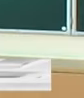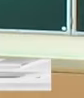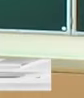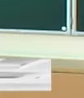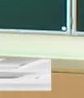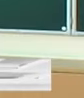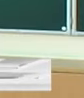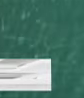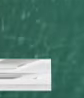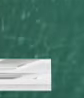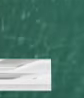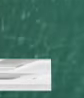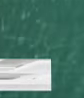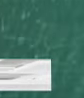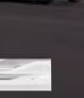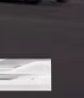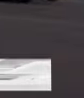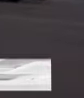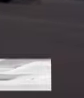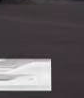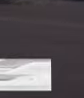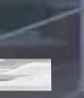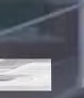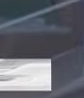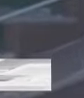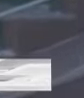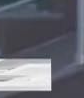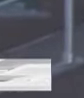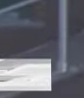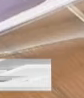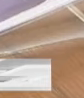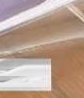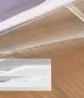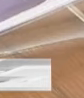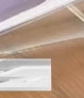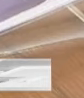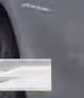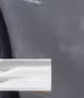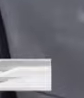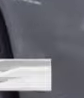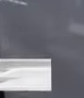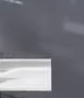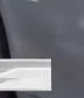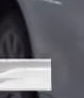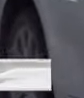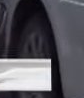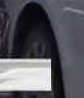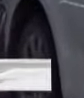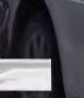99 место из 111 стран казахстанцы показали низкий уровень владения английским языком